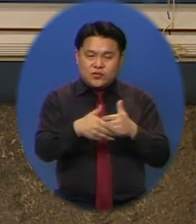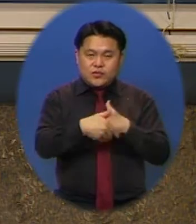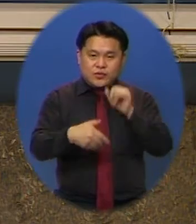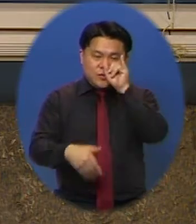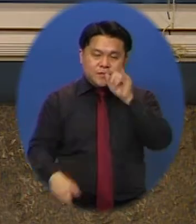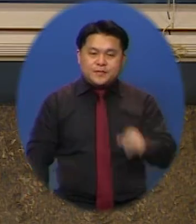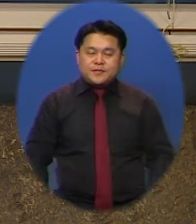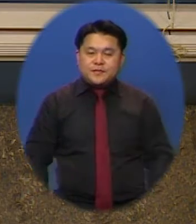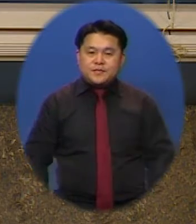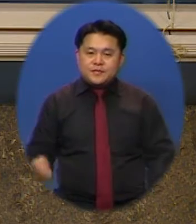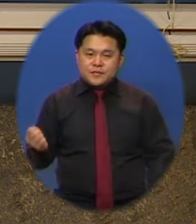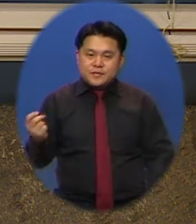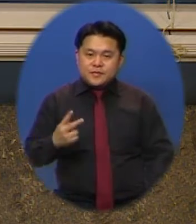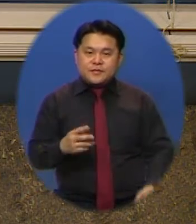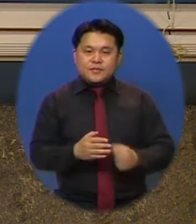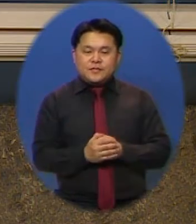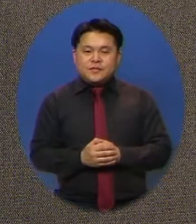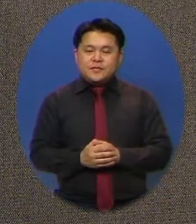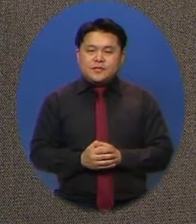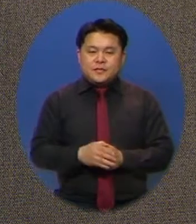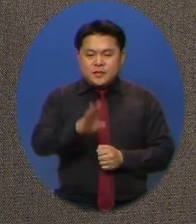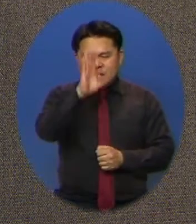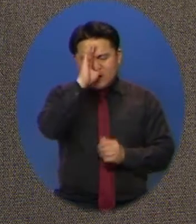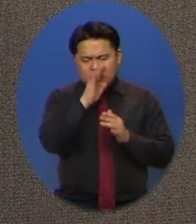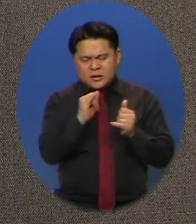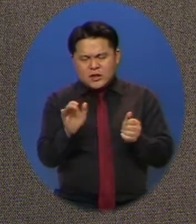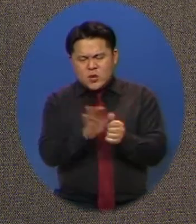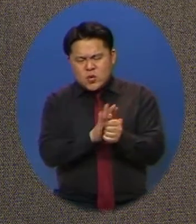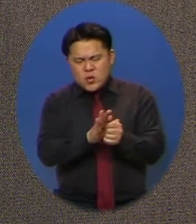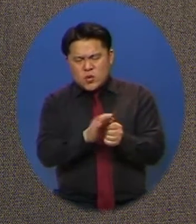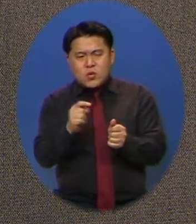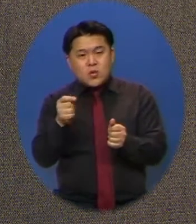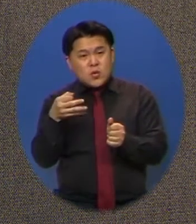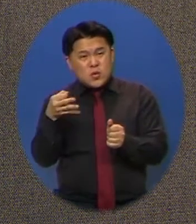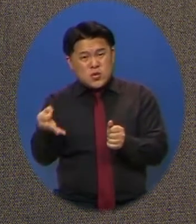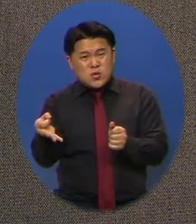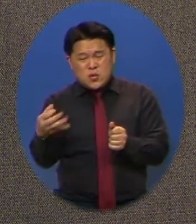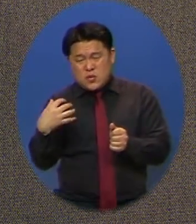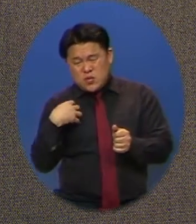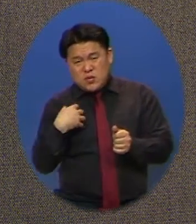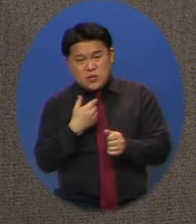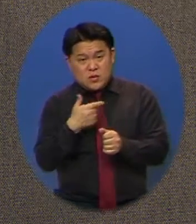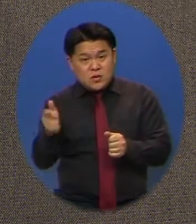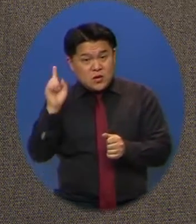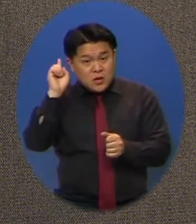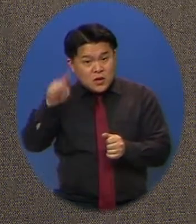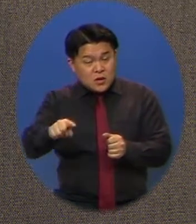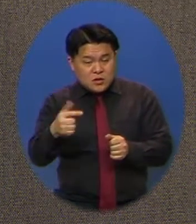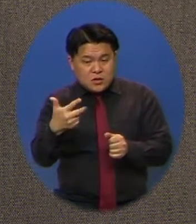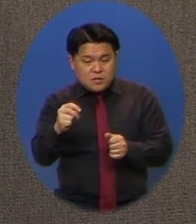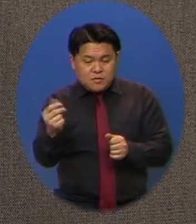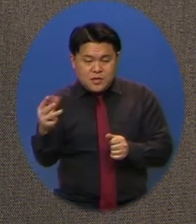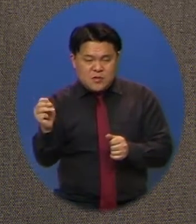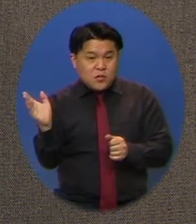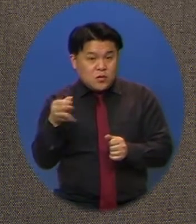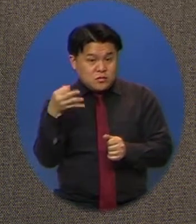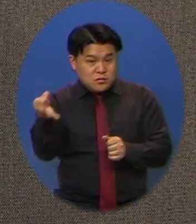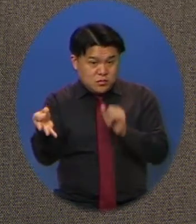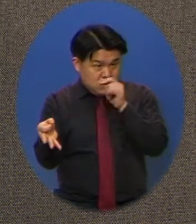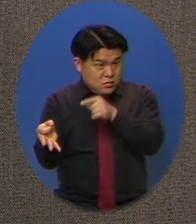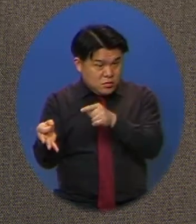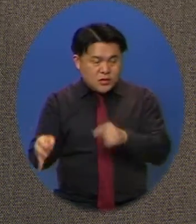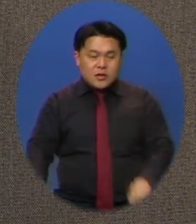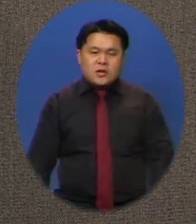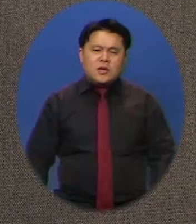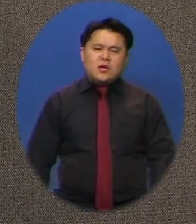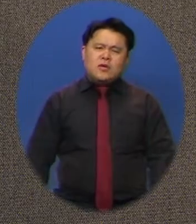계획입니다. 그리고 예, 간병이 큰 그 부담일 수가 있습니다. 하루에 7, 8만 원의 간병료를